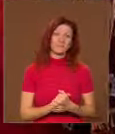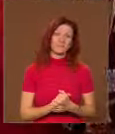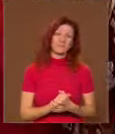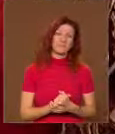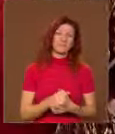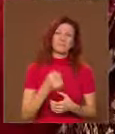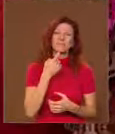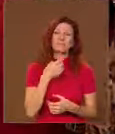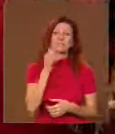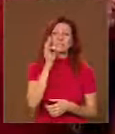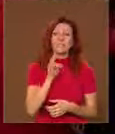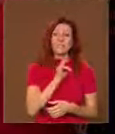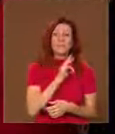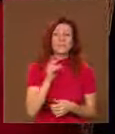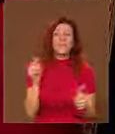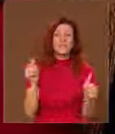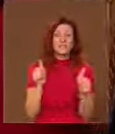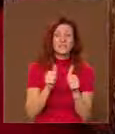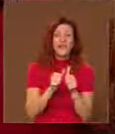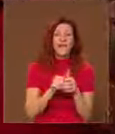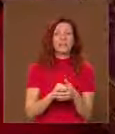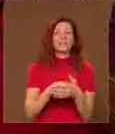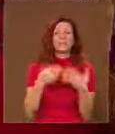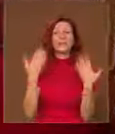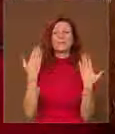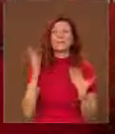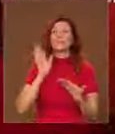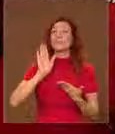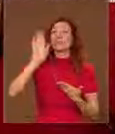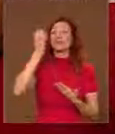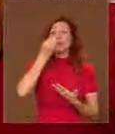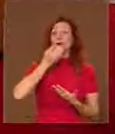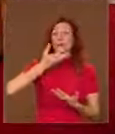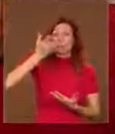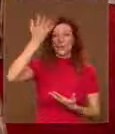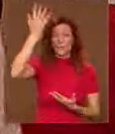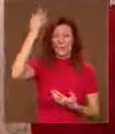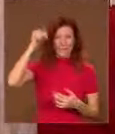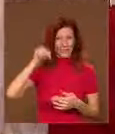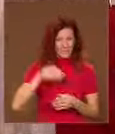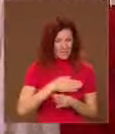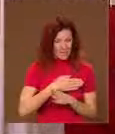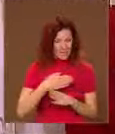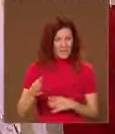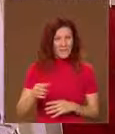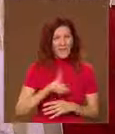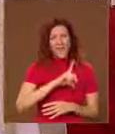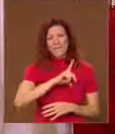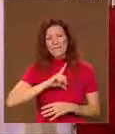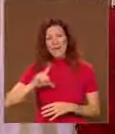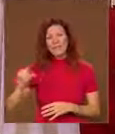Святай, Господи! Благословен заедно святия, благия и животворящи Твой дух, сега винаги и във вечни векове.